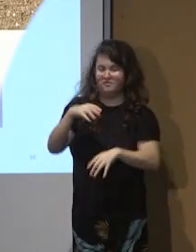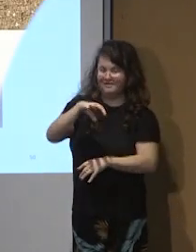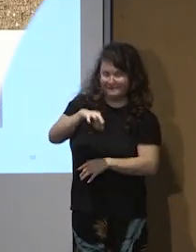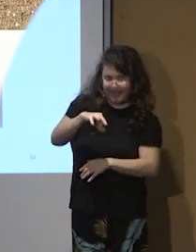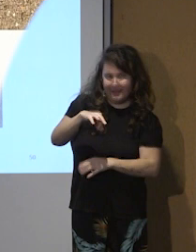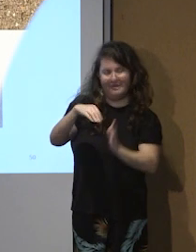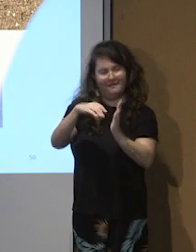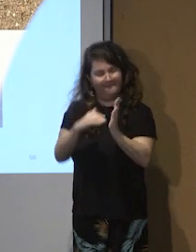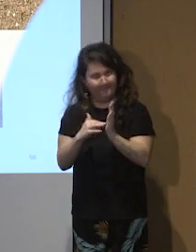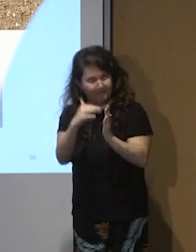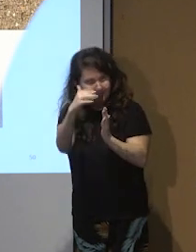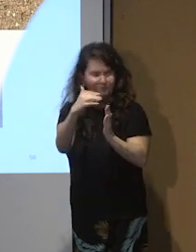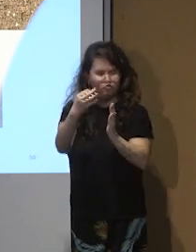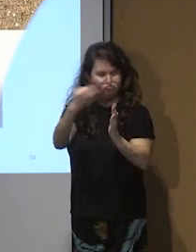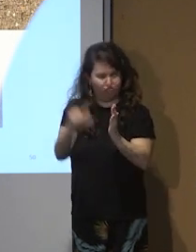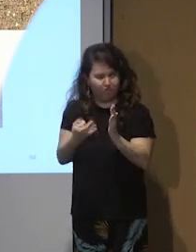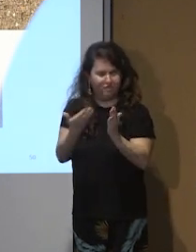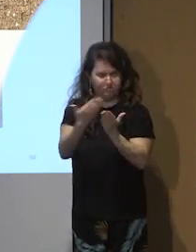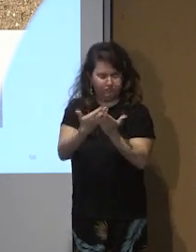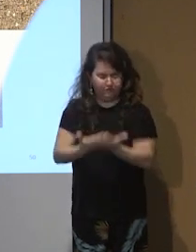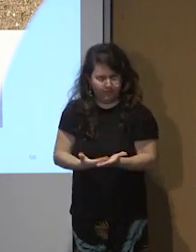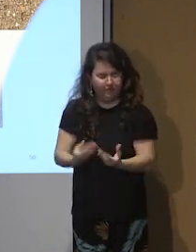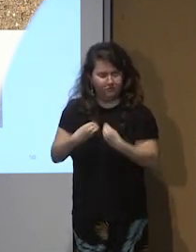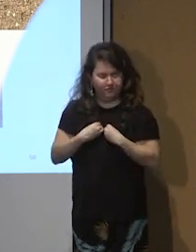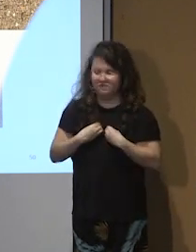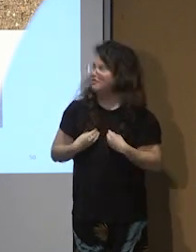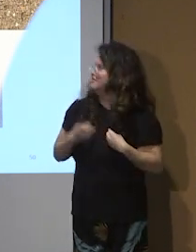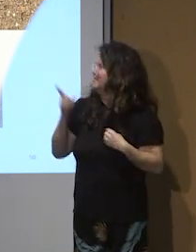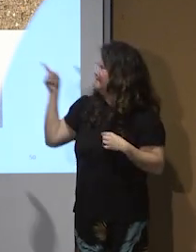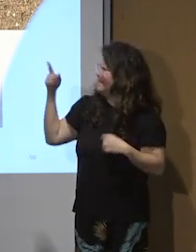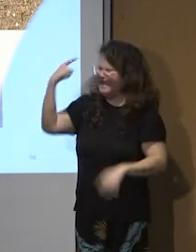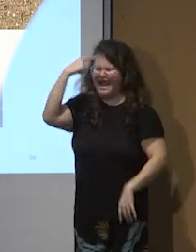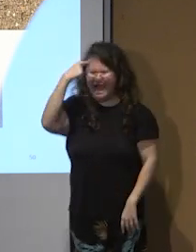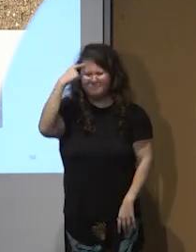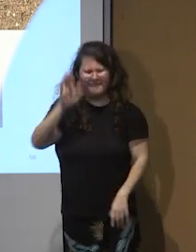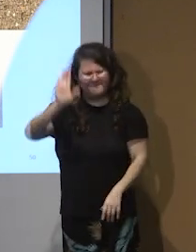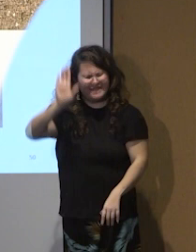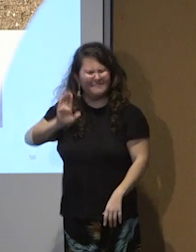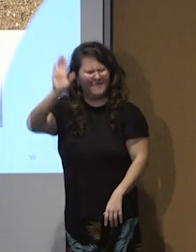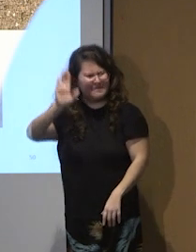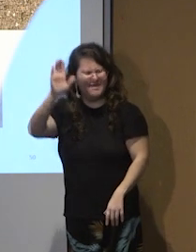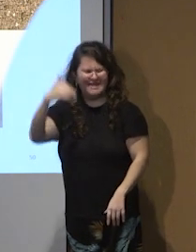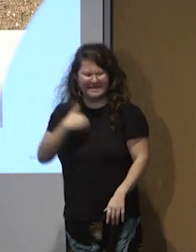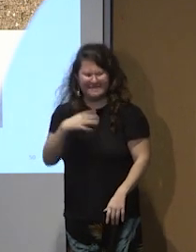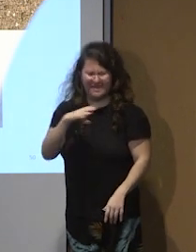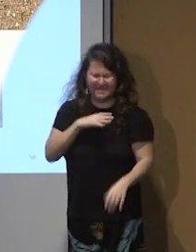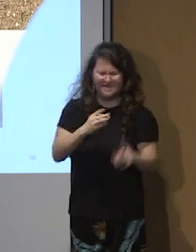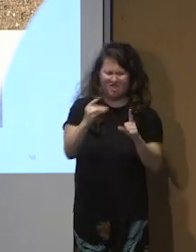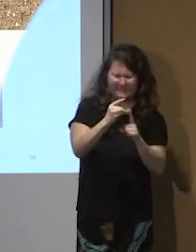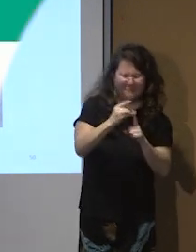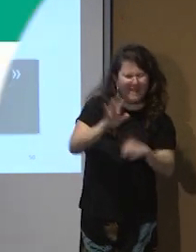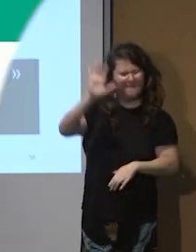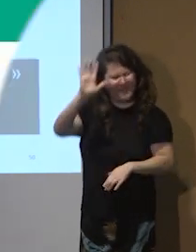Ensuite, oui, mais, parce qu'on entend beaucoup de questions, oui, mais j'ai du diabète, oui, mais j'ai de l'arthrose. Alors, moi, je m'entraîne